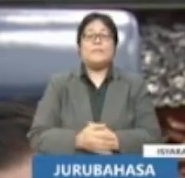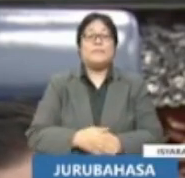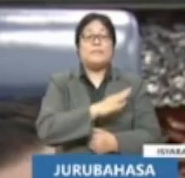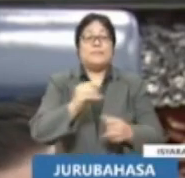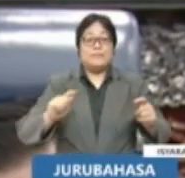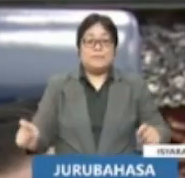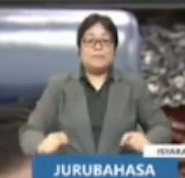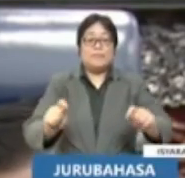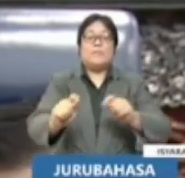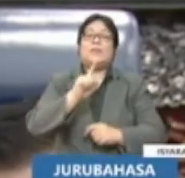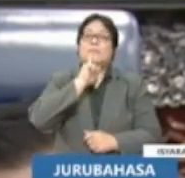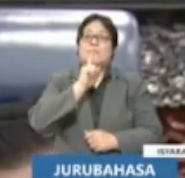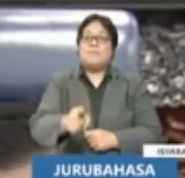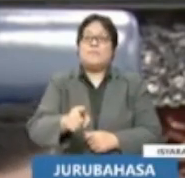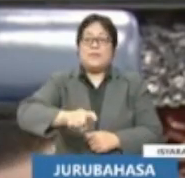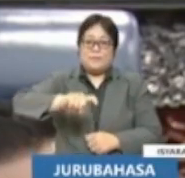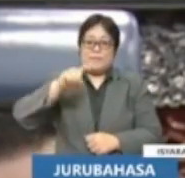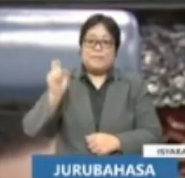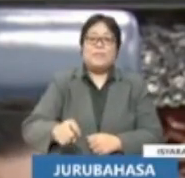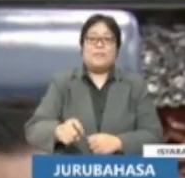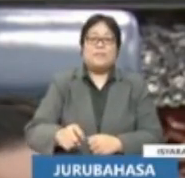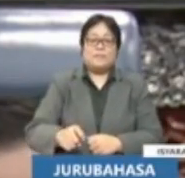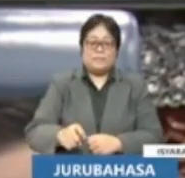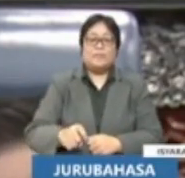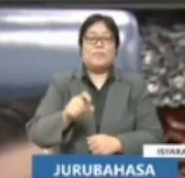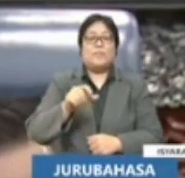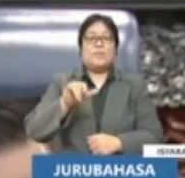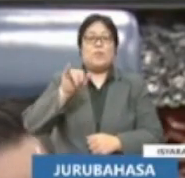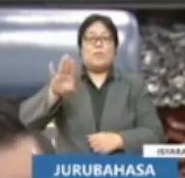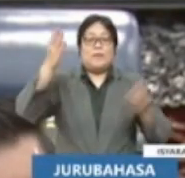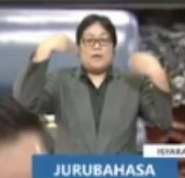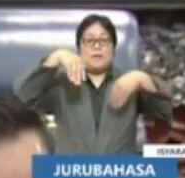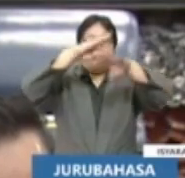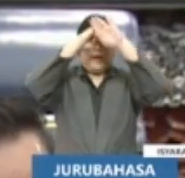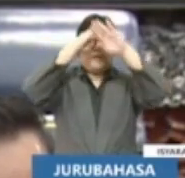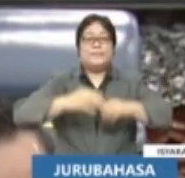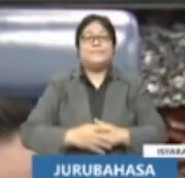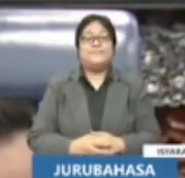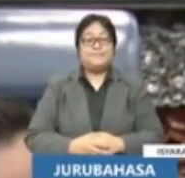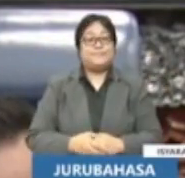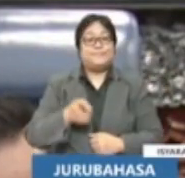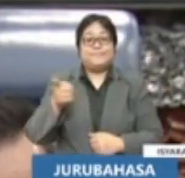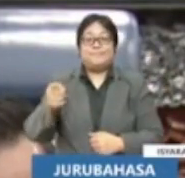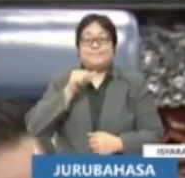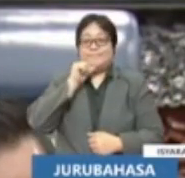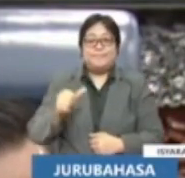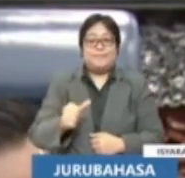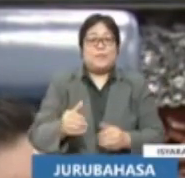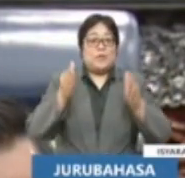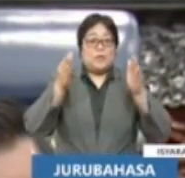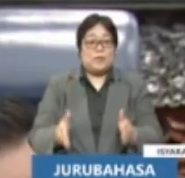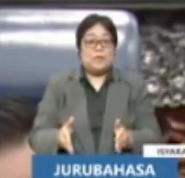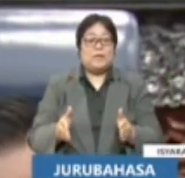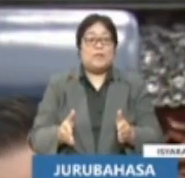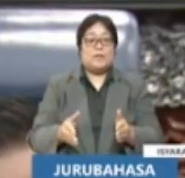dan tindakan yang sepatutnya mesti diambil ke atas Yang Berhormat Pekan. Beliau bukan merupakan seorang